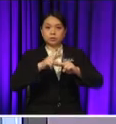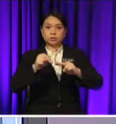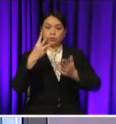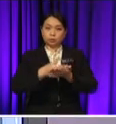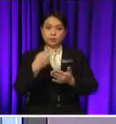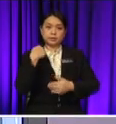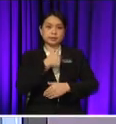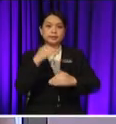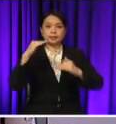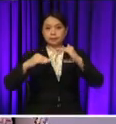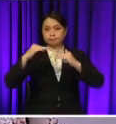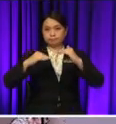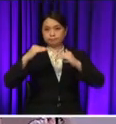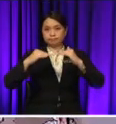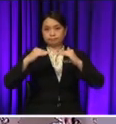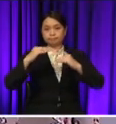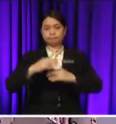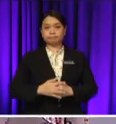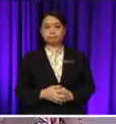seimbang seimbang